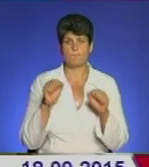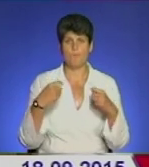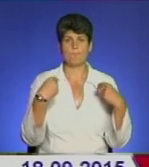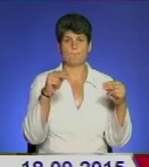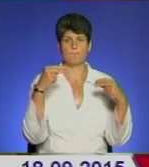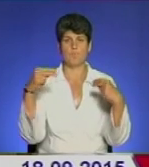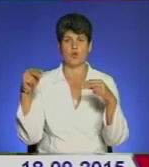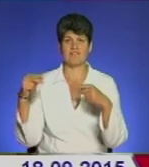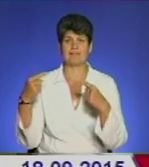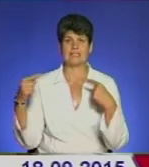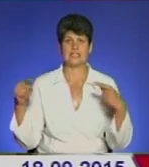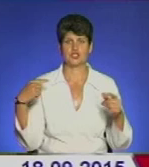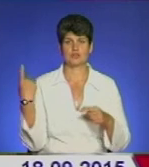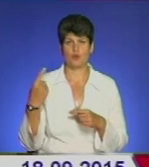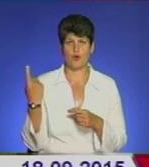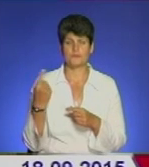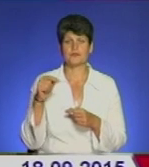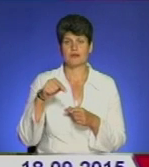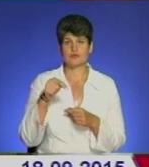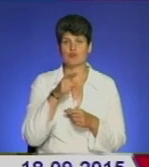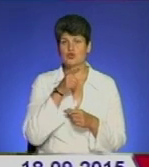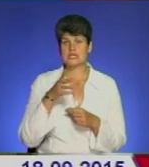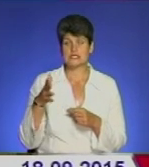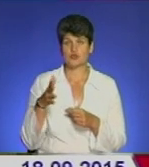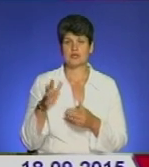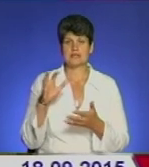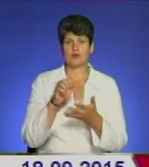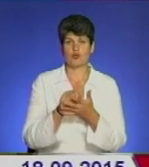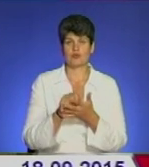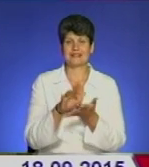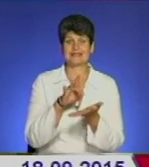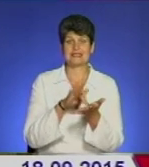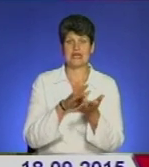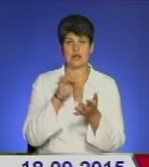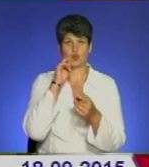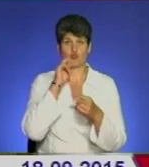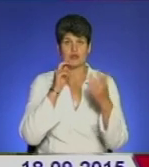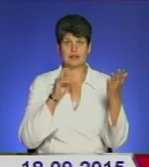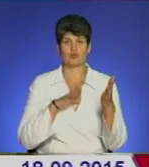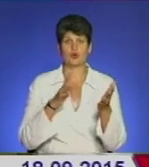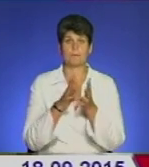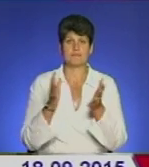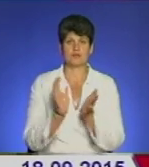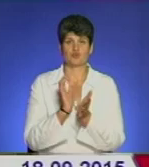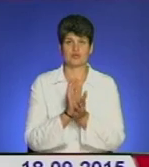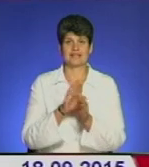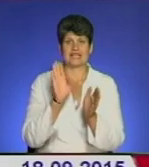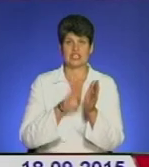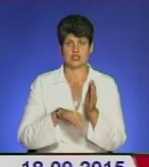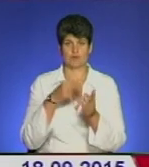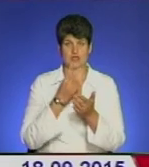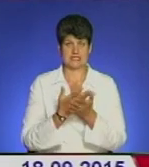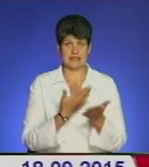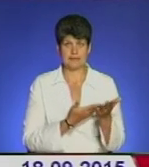інші області, і в цьому сезоні захоплюємо ринки ще й центральної України, де було більше посухи, де гірші показники. А